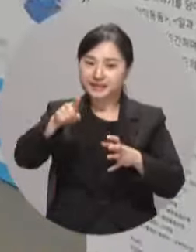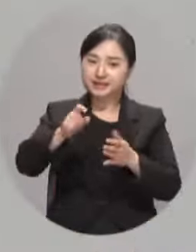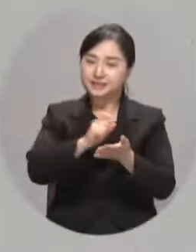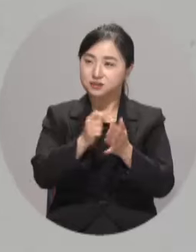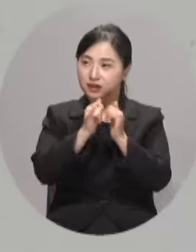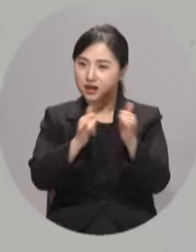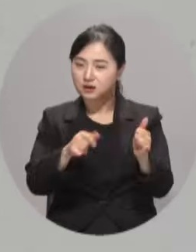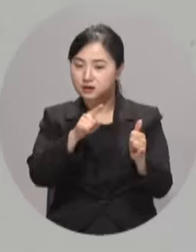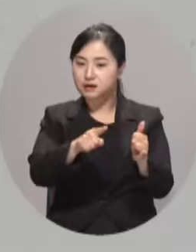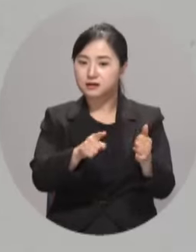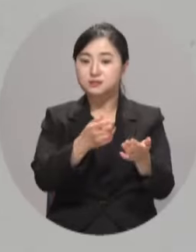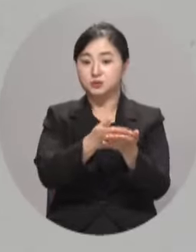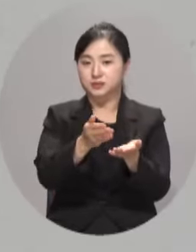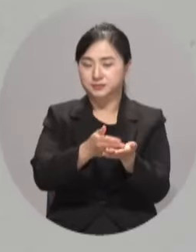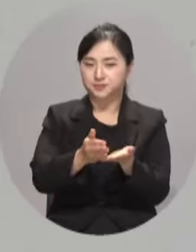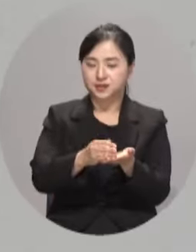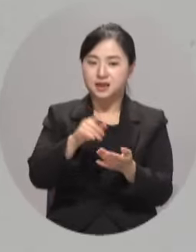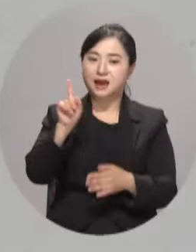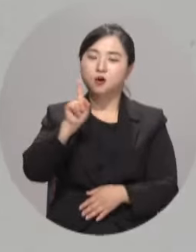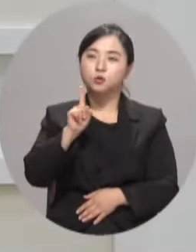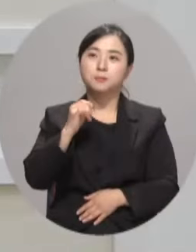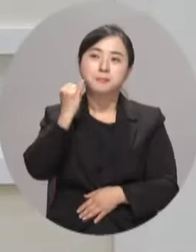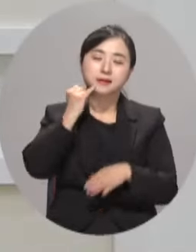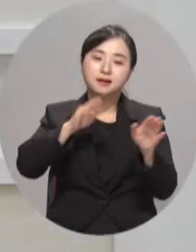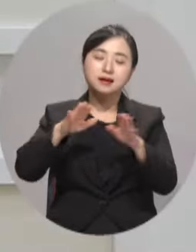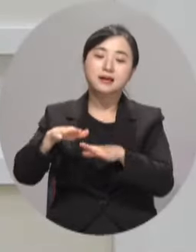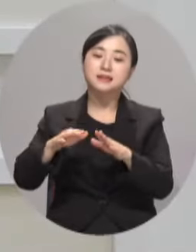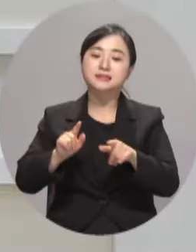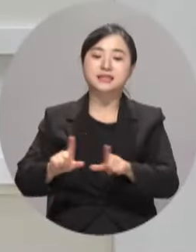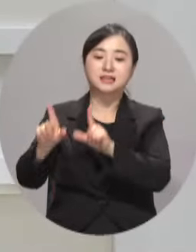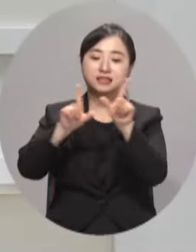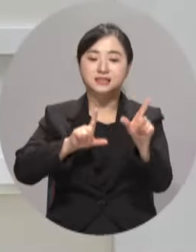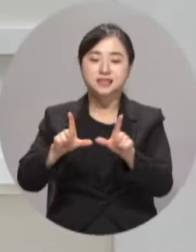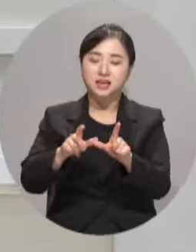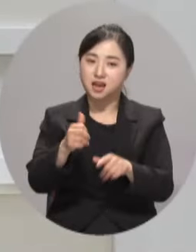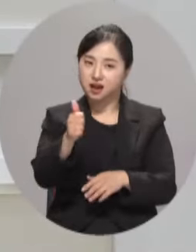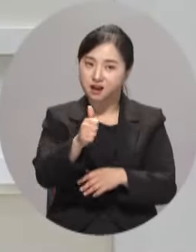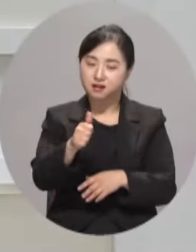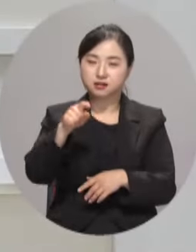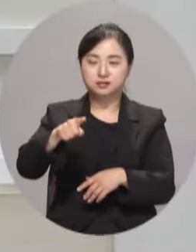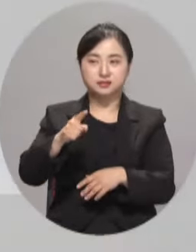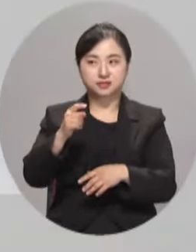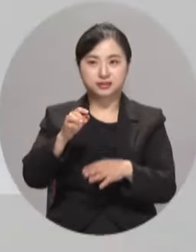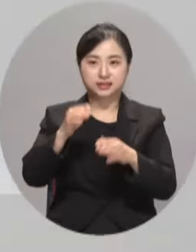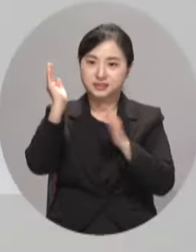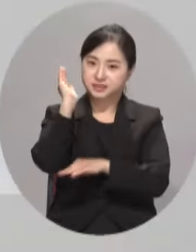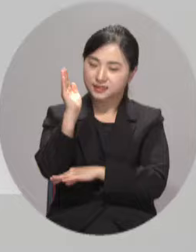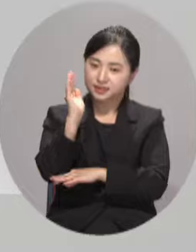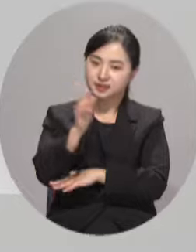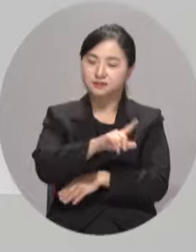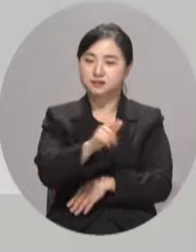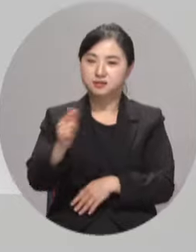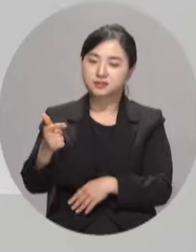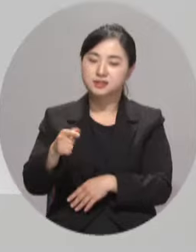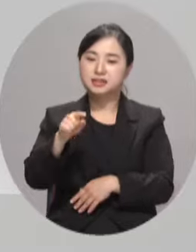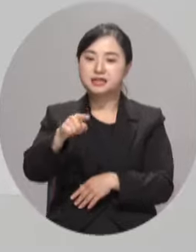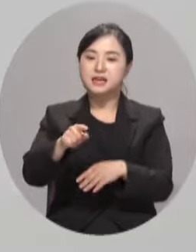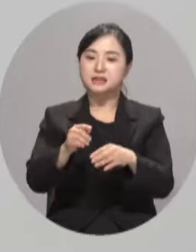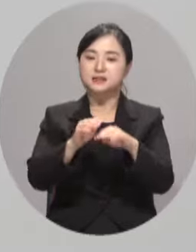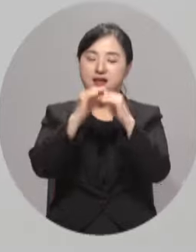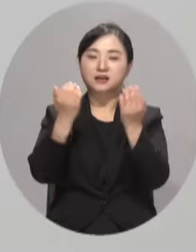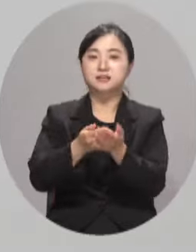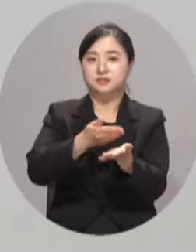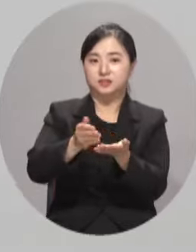작품. 바닷가에 살고 있는 한 아이가 듣는 신비한 동물들의 이야기와 정체성을 찾아가는 성장담을 유려한